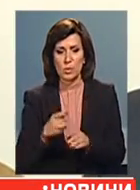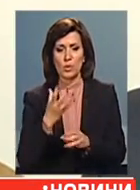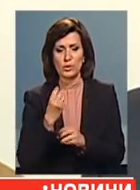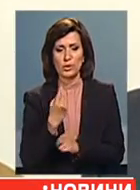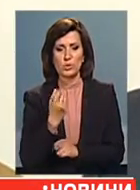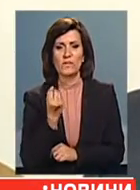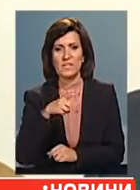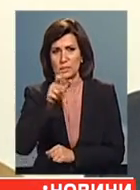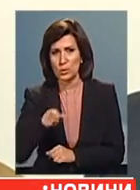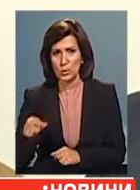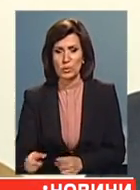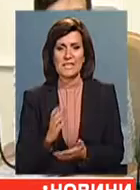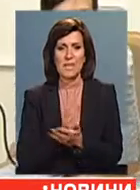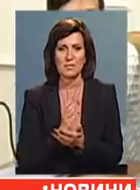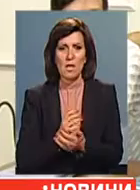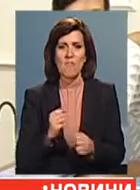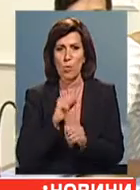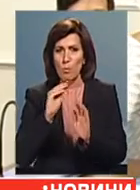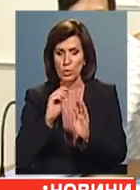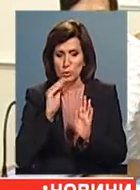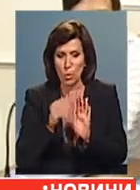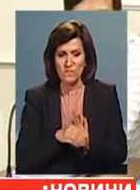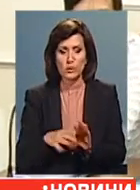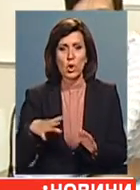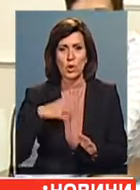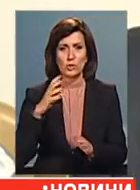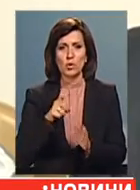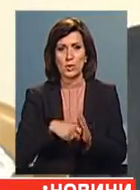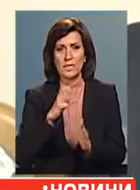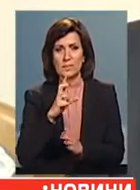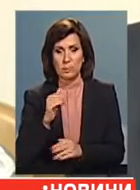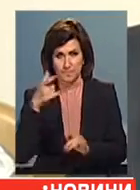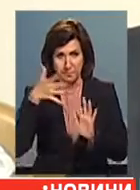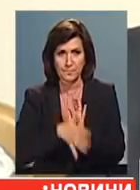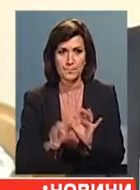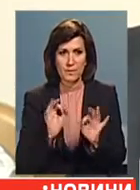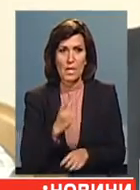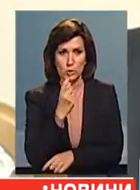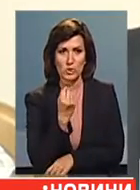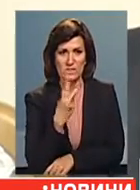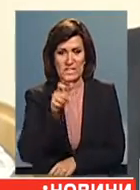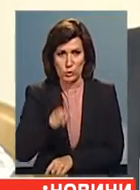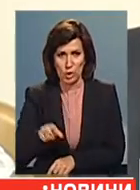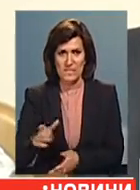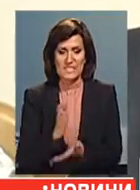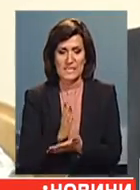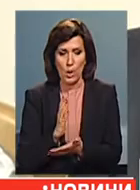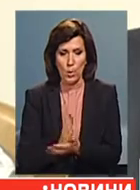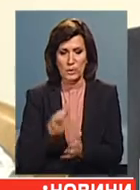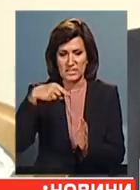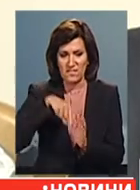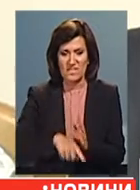ще 112 людей утримували в бомбосховищі колишнього Донецького СБУ. Це зрозумійте правильно, 112 чоловік знаходиться